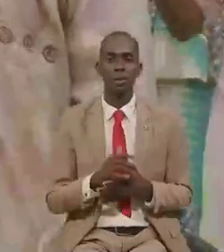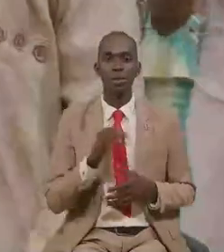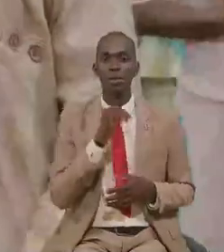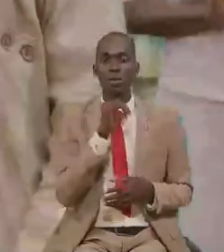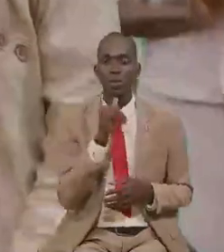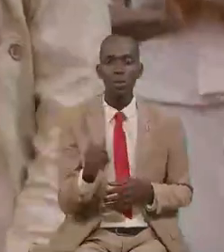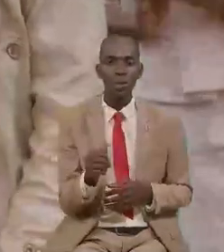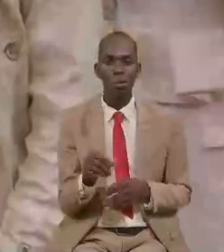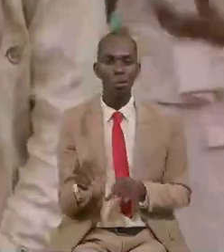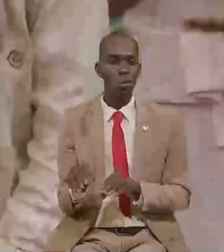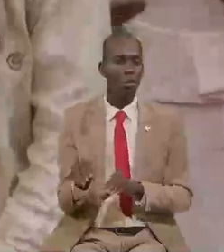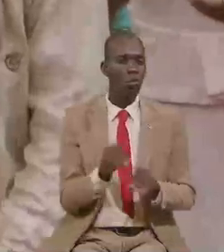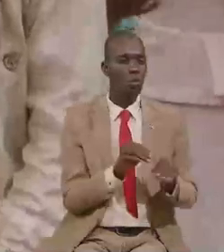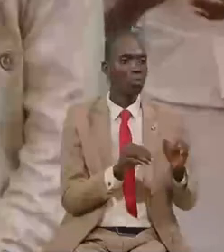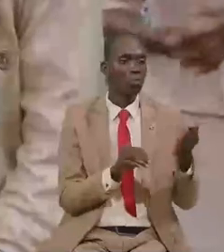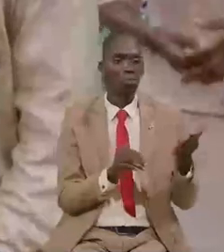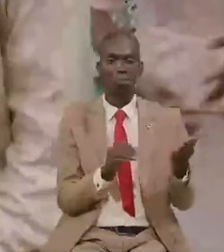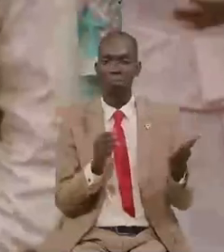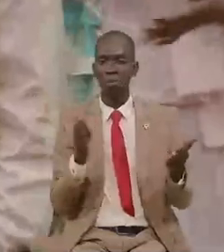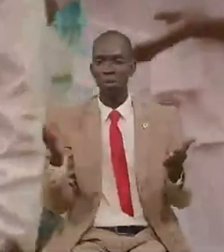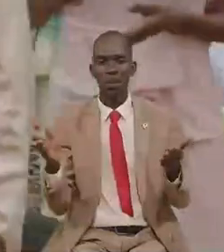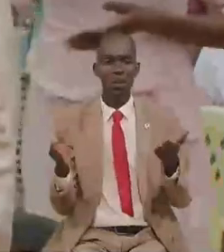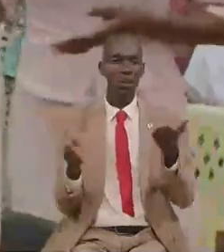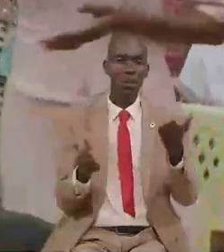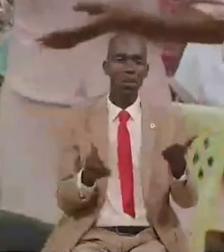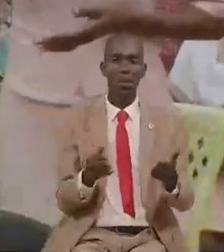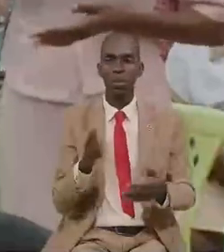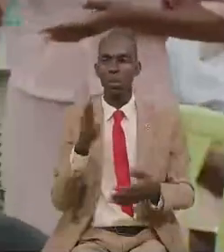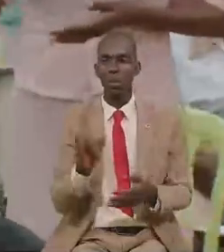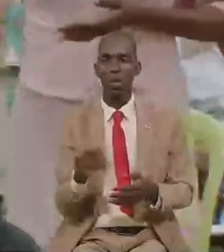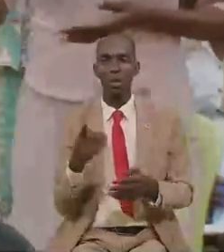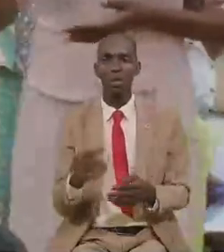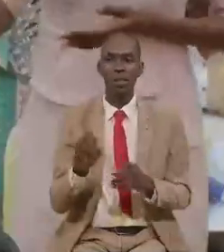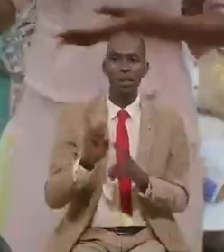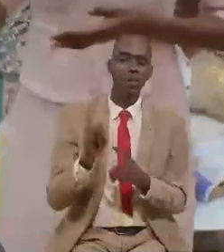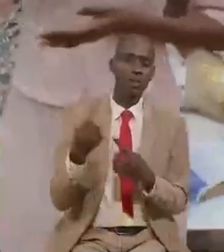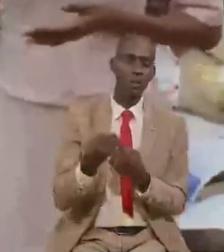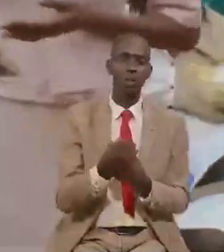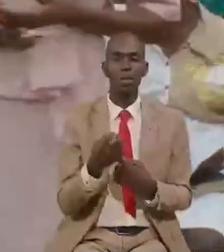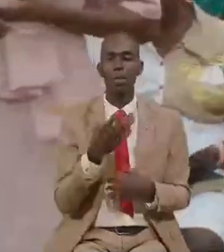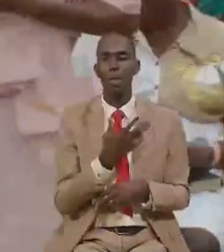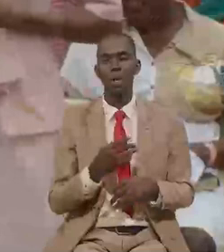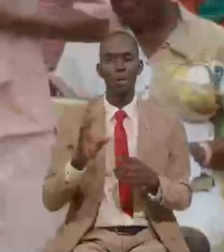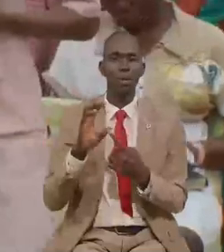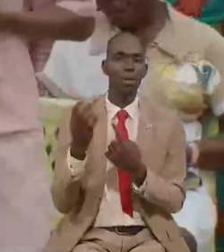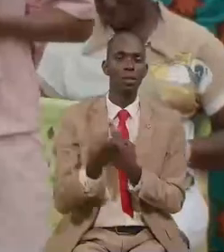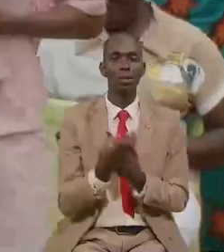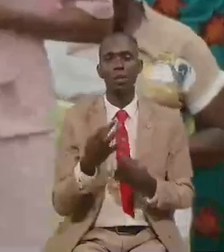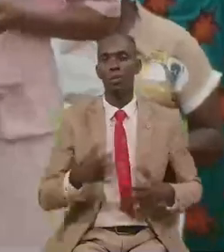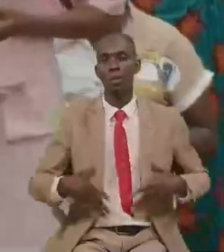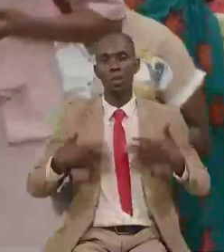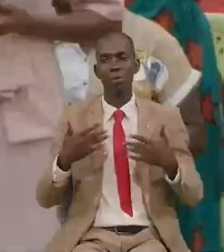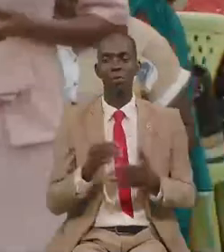n'étant pas dribblé par-ci, par-là, par les situations, les circonstances,